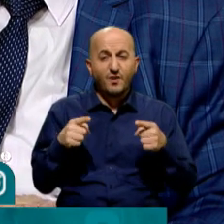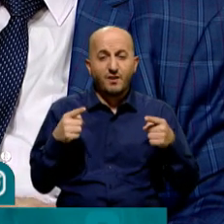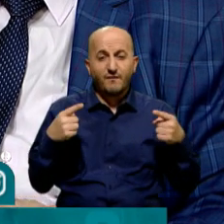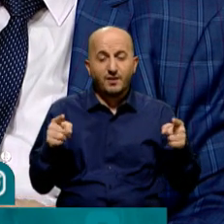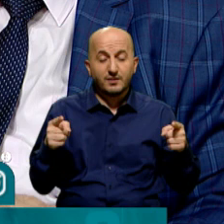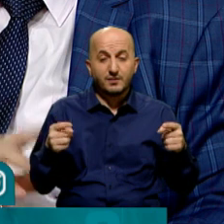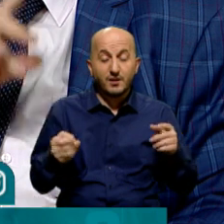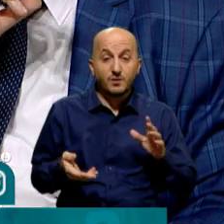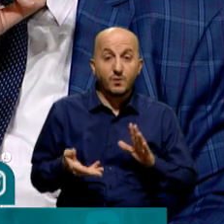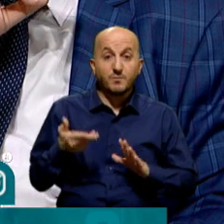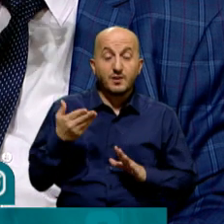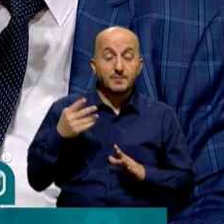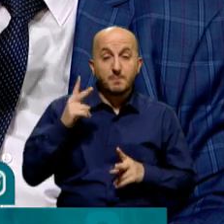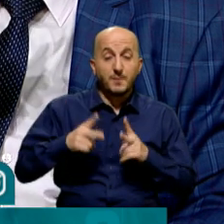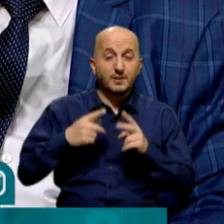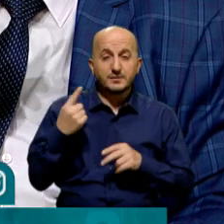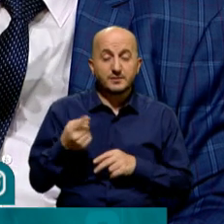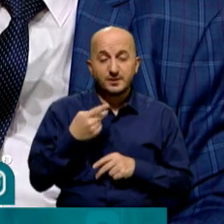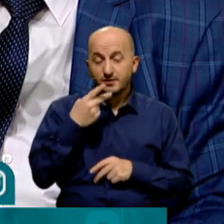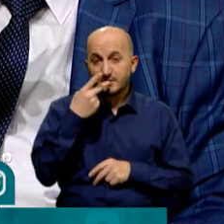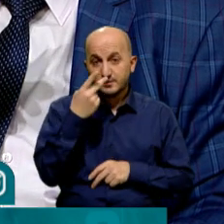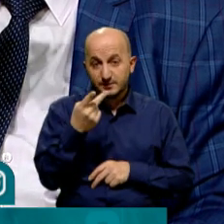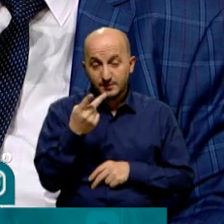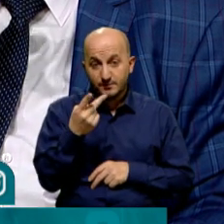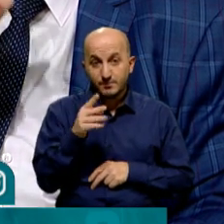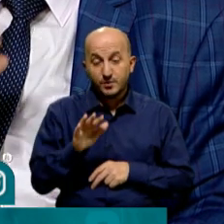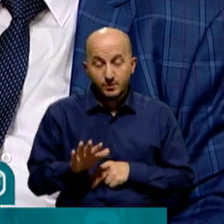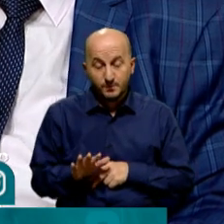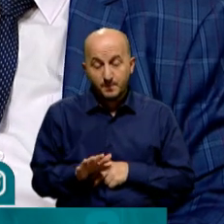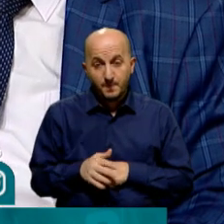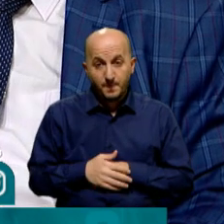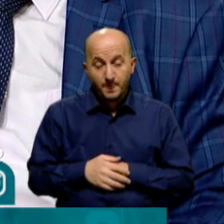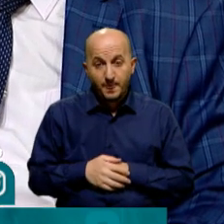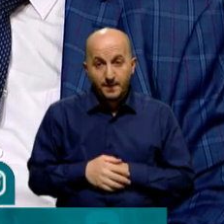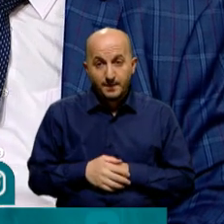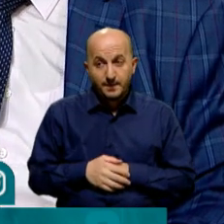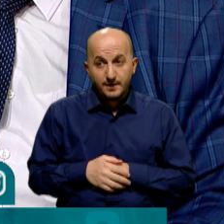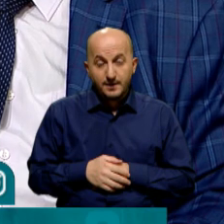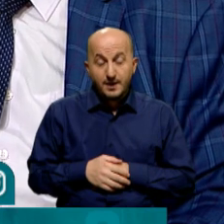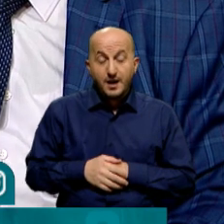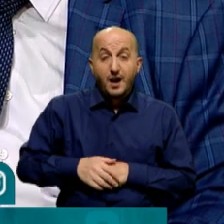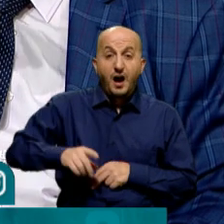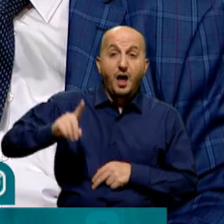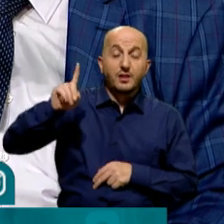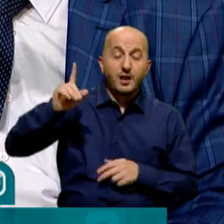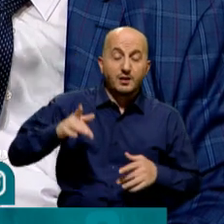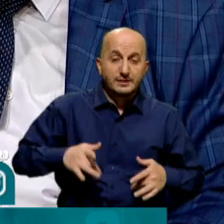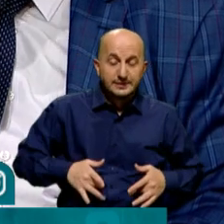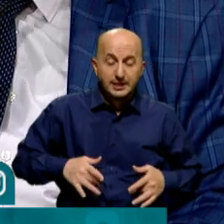şeyleri zikretmiyorum. Bakın ama kelime arasında söyledim. Dikkat çekmedi ama. Allah rızası